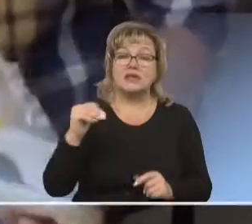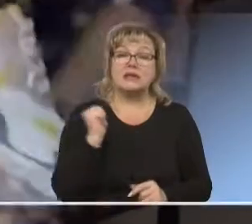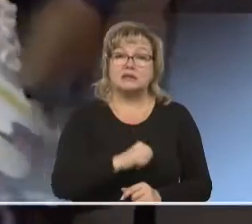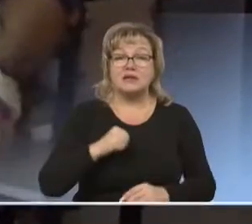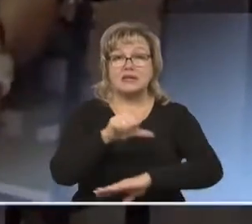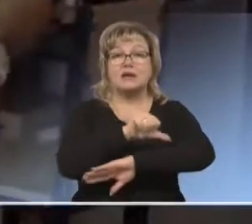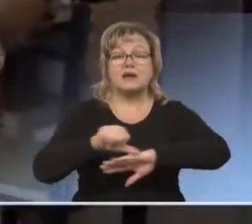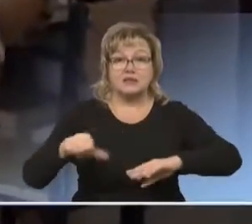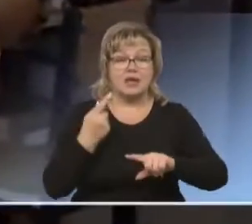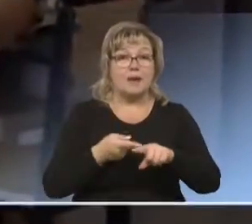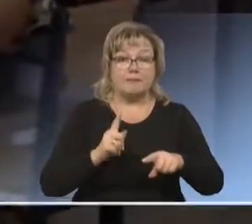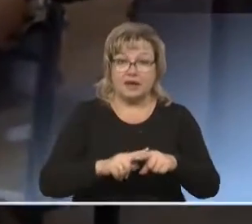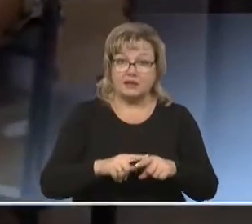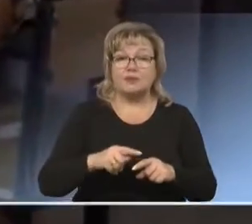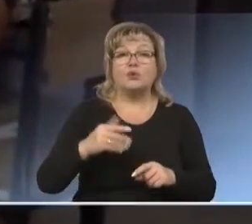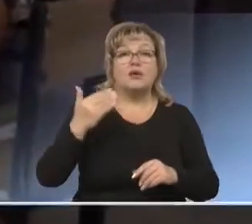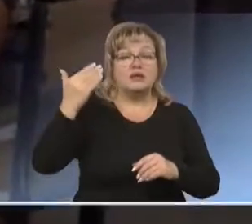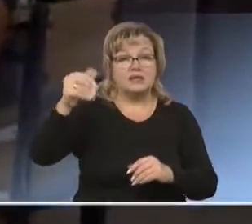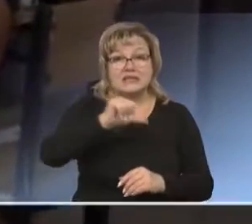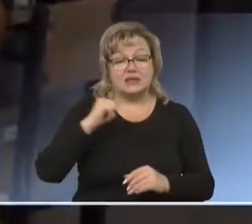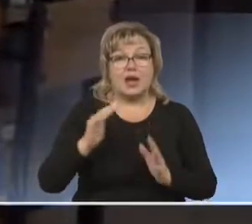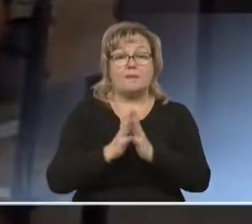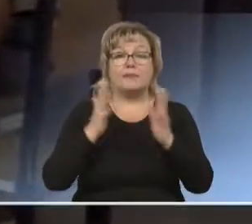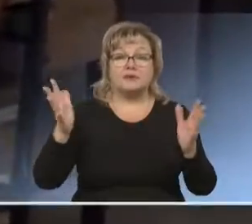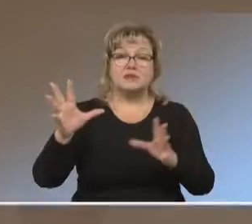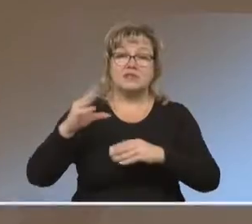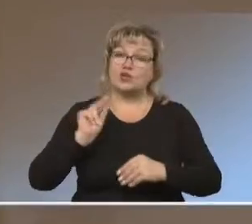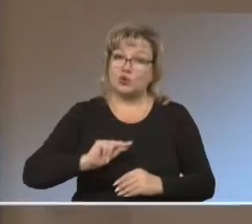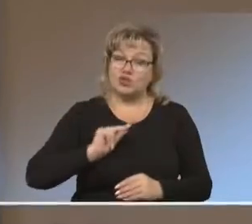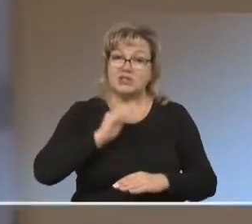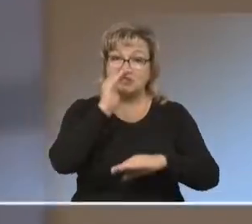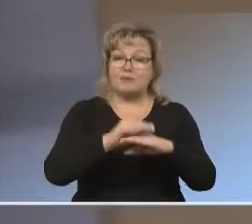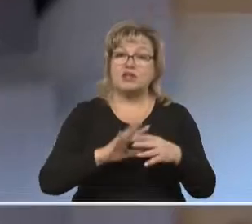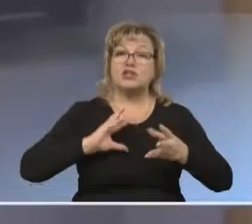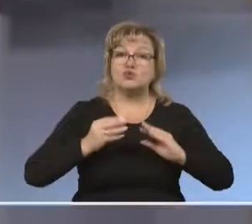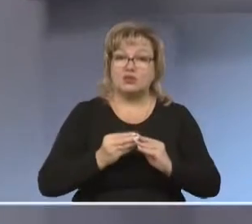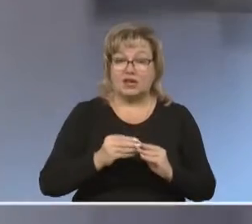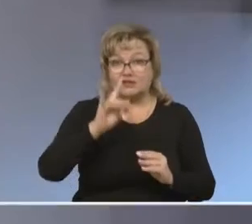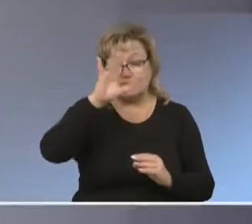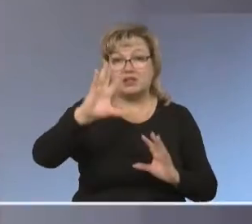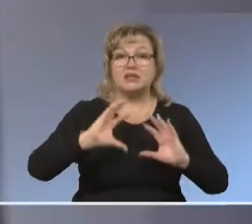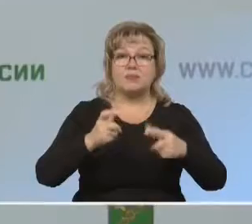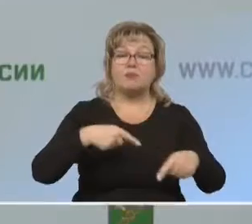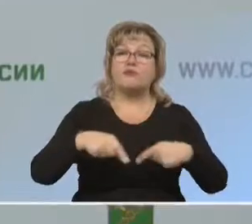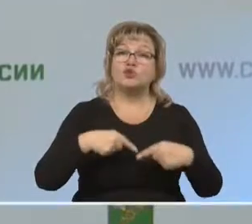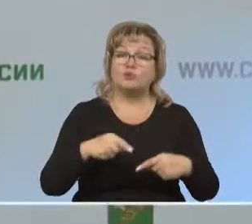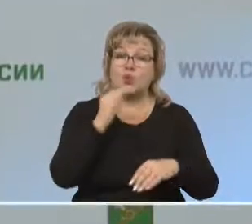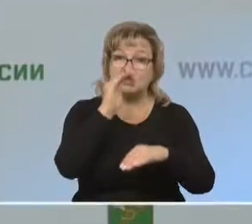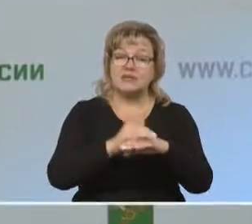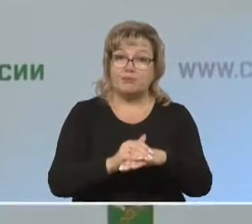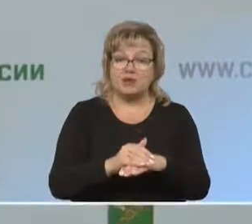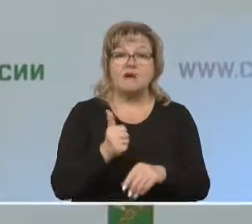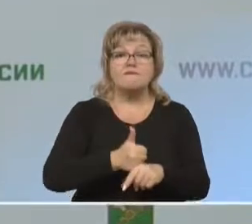китайской границы. Поэтому с Поднебесной особое сотрудничество. Самый заметный результат во время чемпионата мира по футболу.